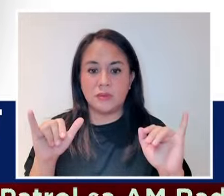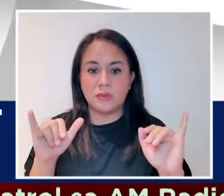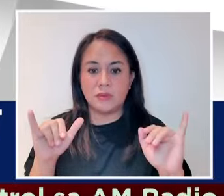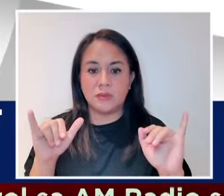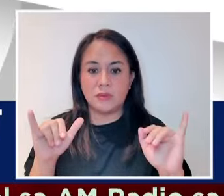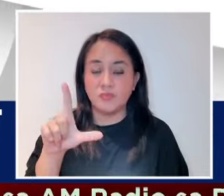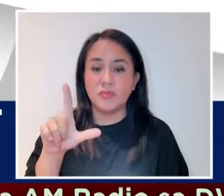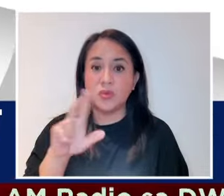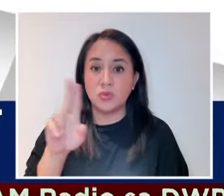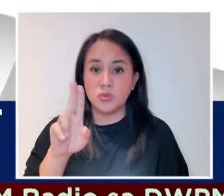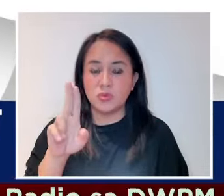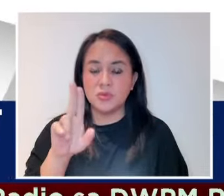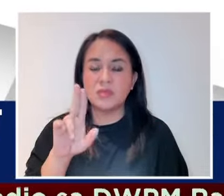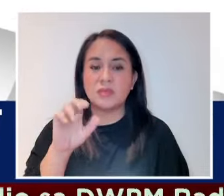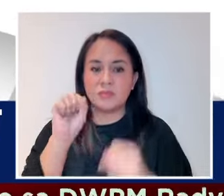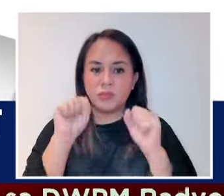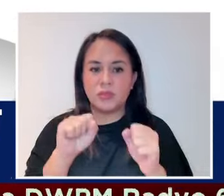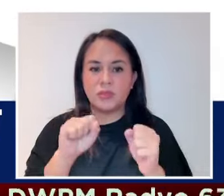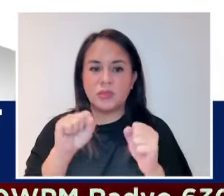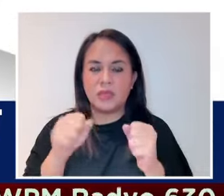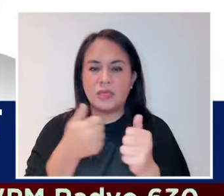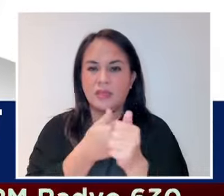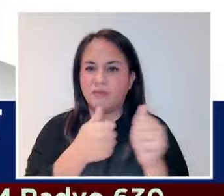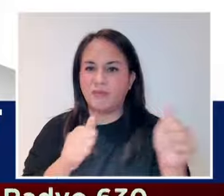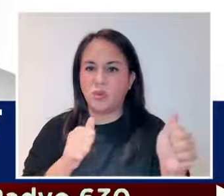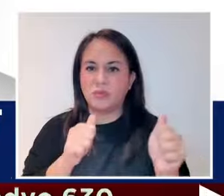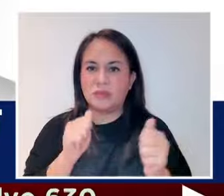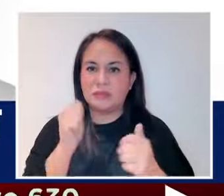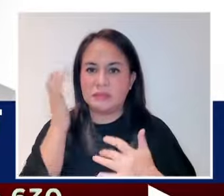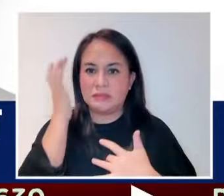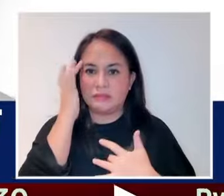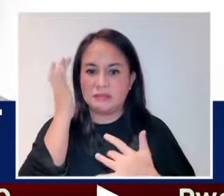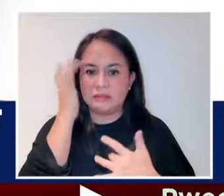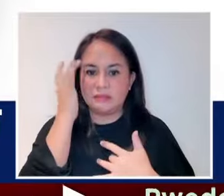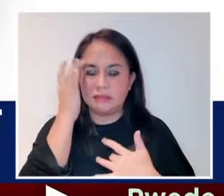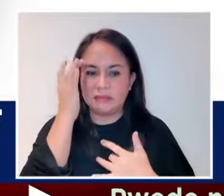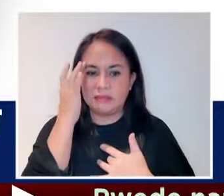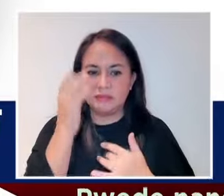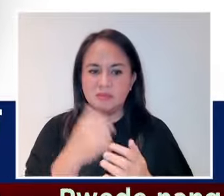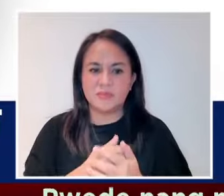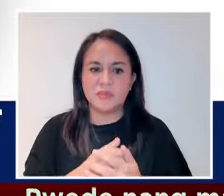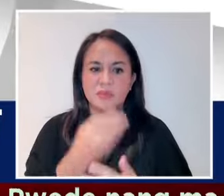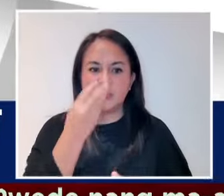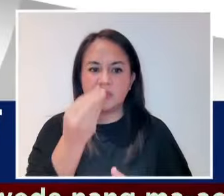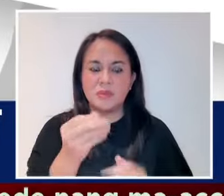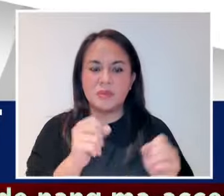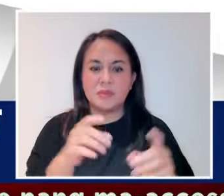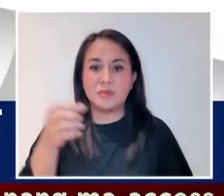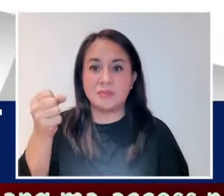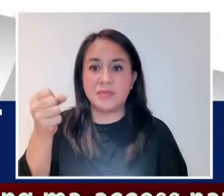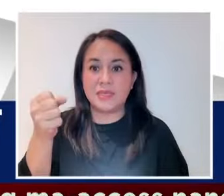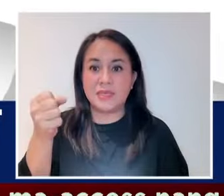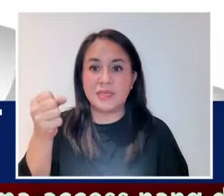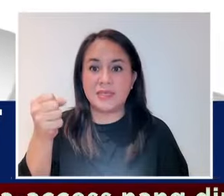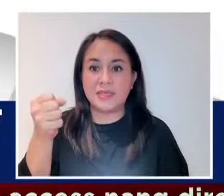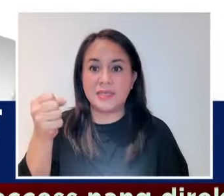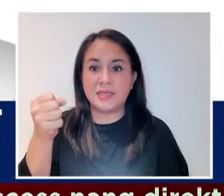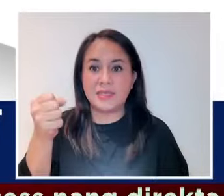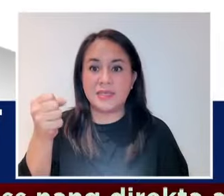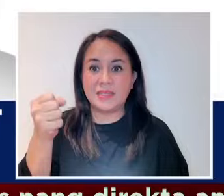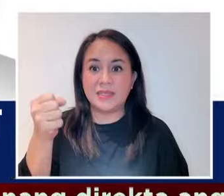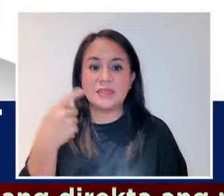ka makakaiwas ka sa sakit. Matumal naman ang benta sa milk tea shop ni Alexis. Pagtitiyak niya sa mga